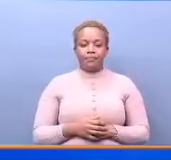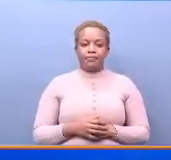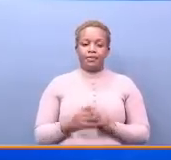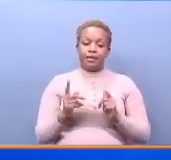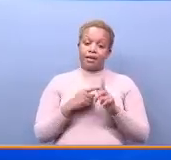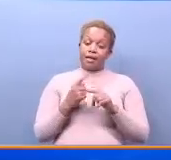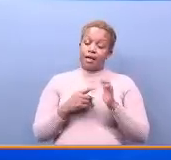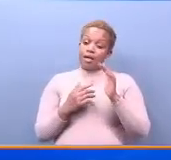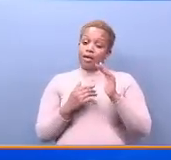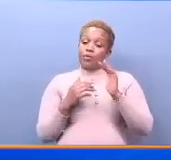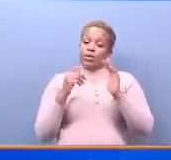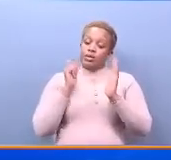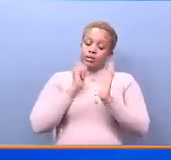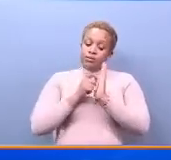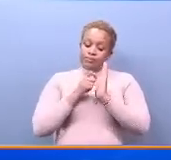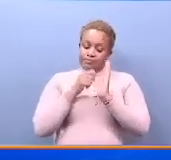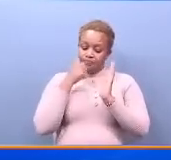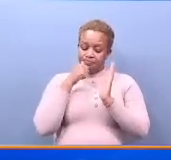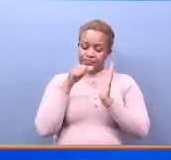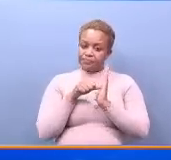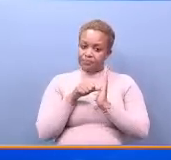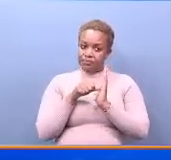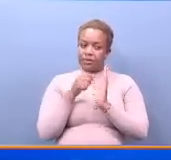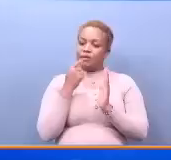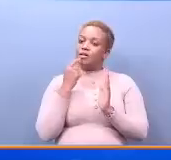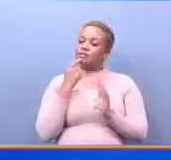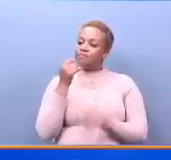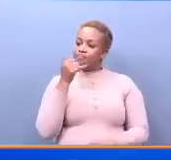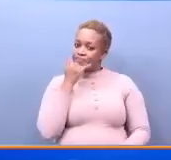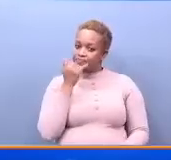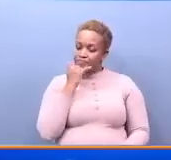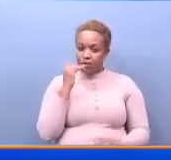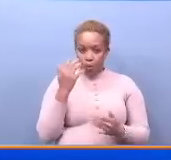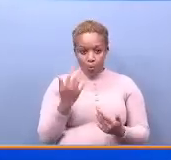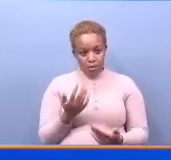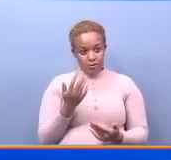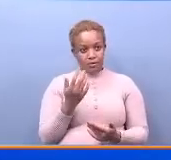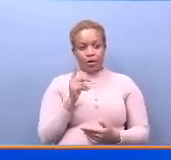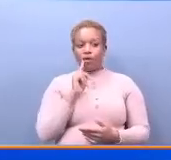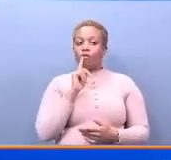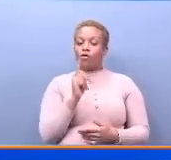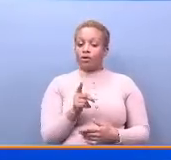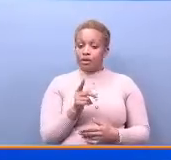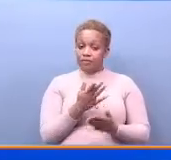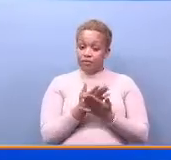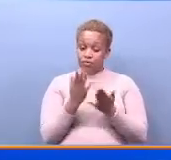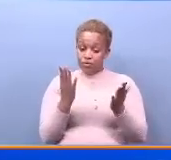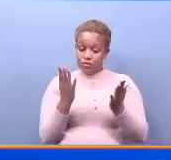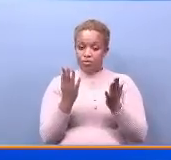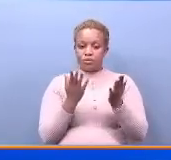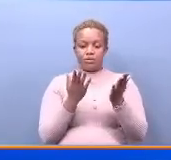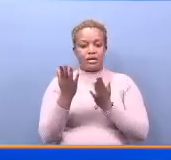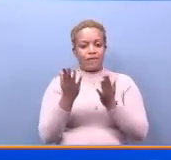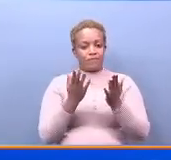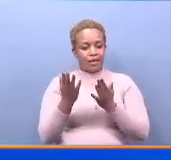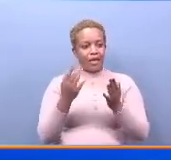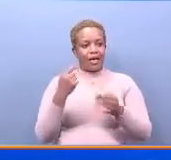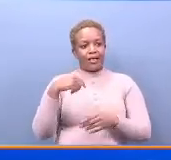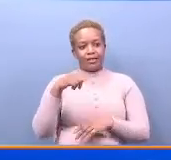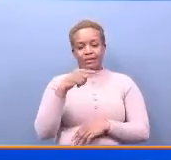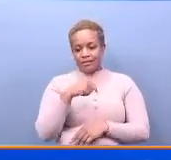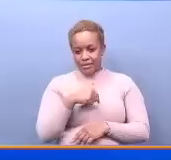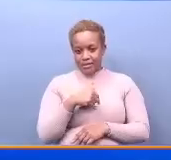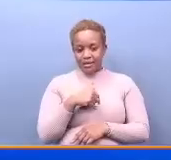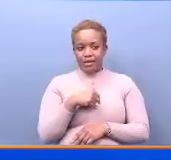directions, tukaandika barua kwao. Jameni, metukosea directions za wale kutusava hazija peanwa. Directions za